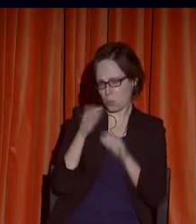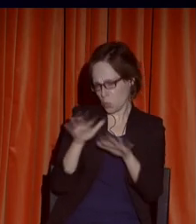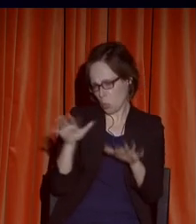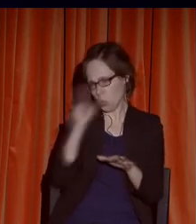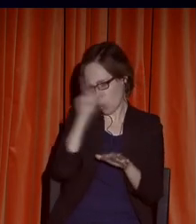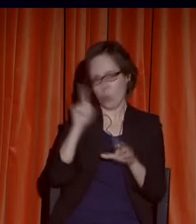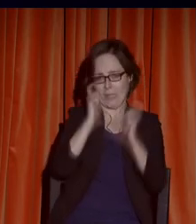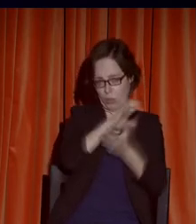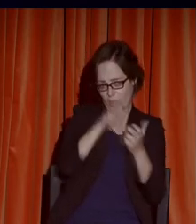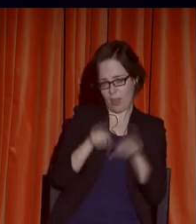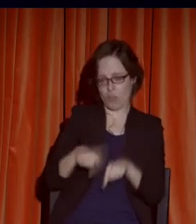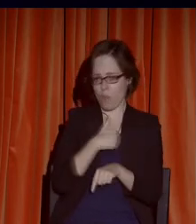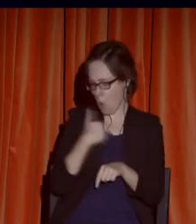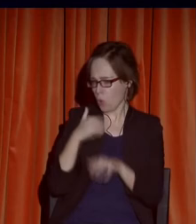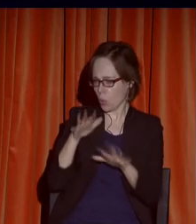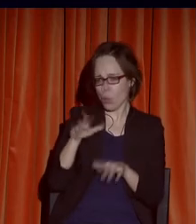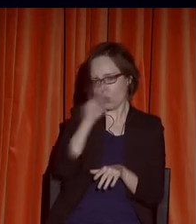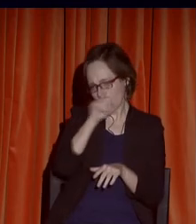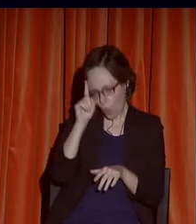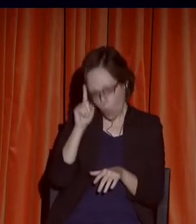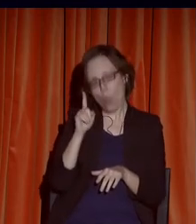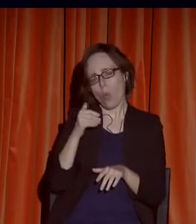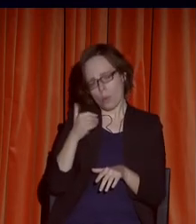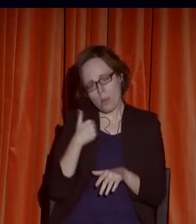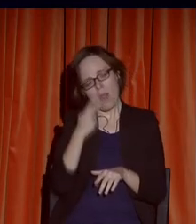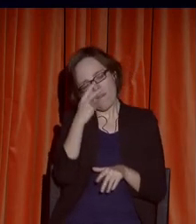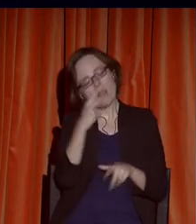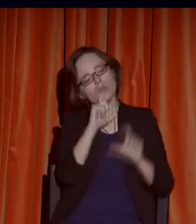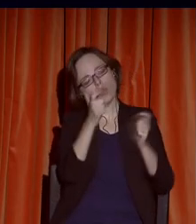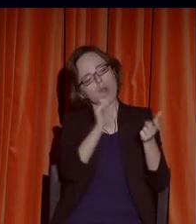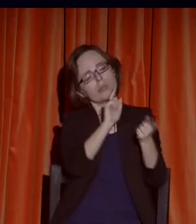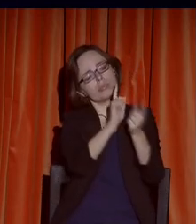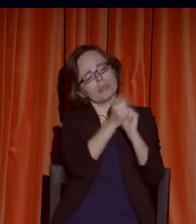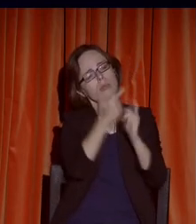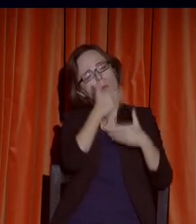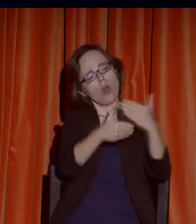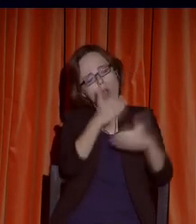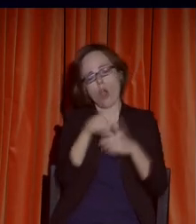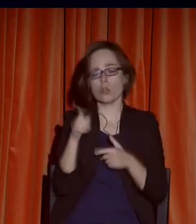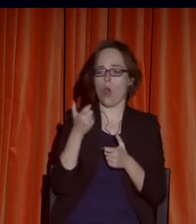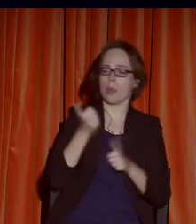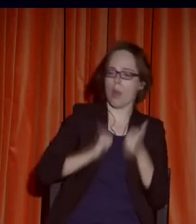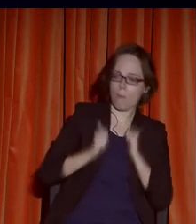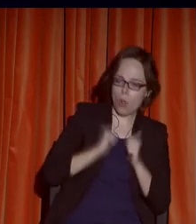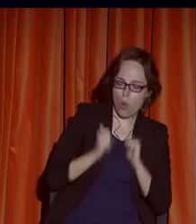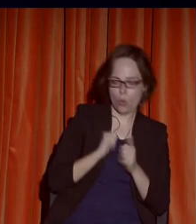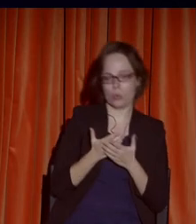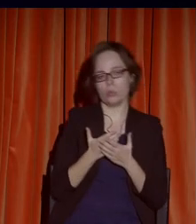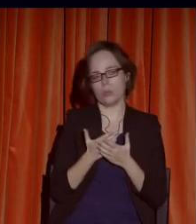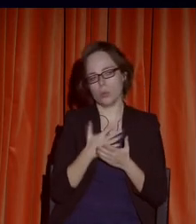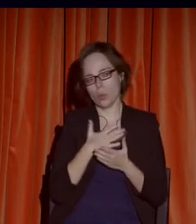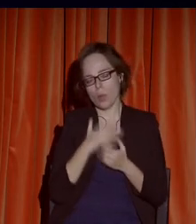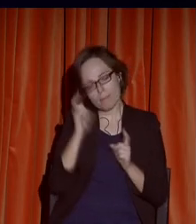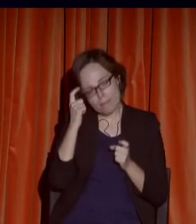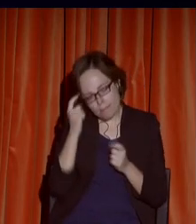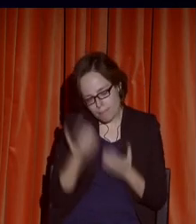na świecie, a także w Polsce, która była, powiedzmy, zaniepokojona pewnymi procesami, pewne procesy wzbudzały ich